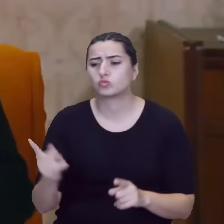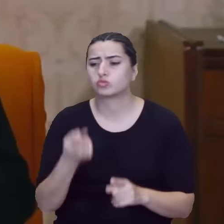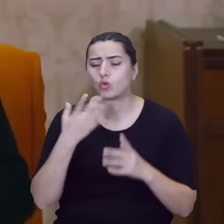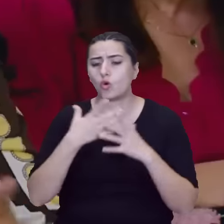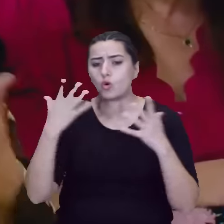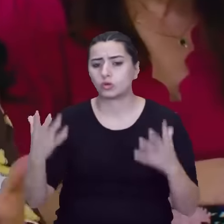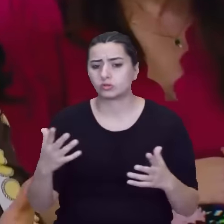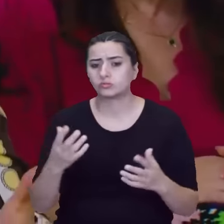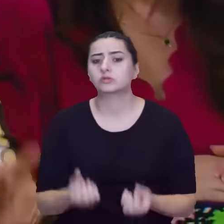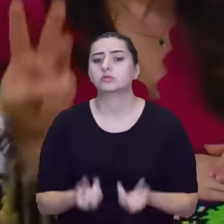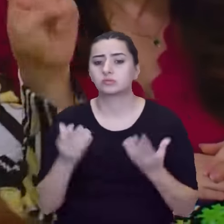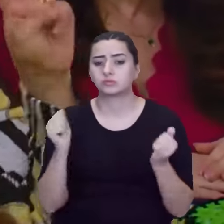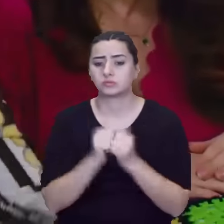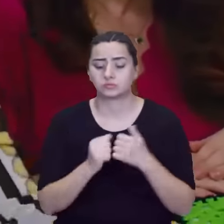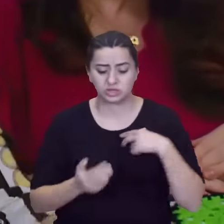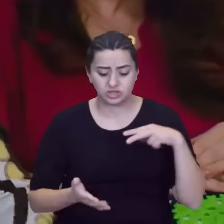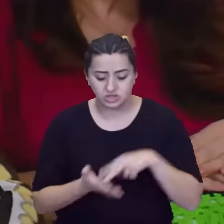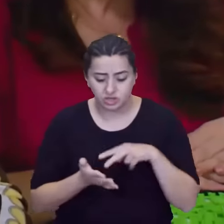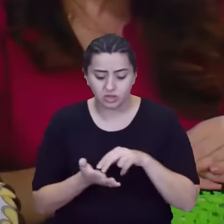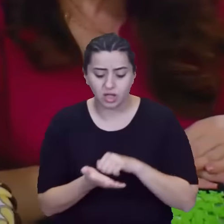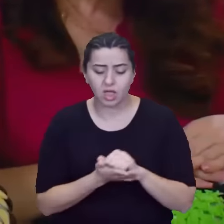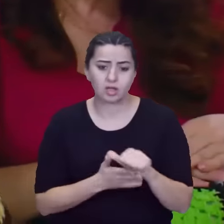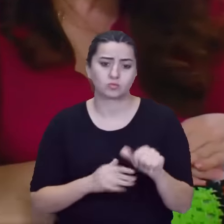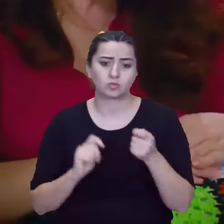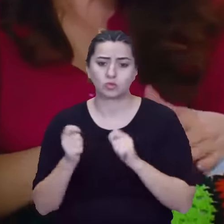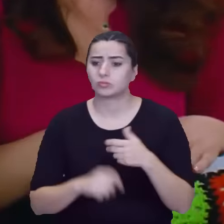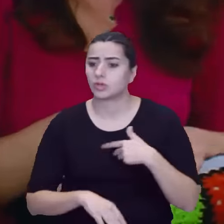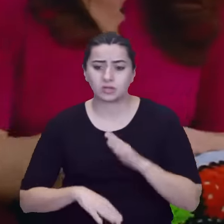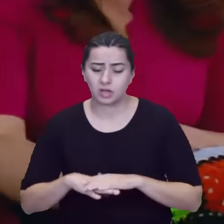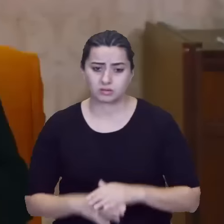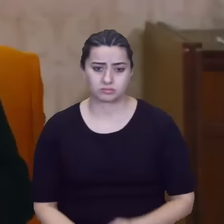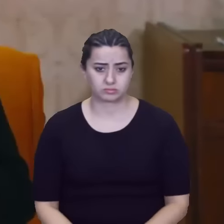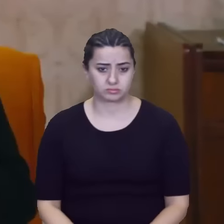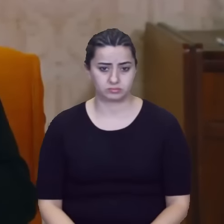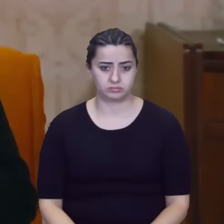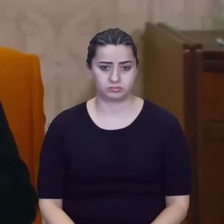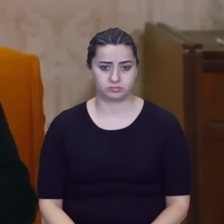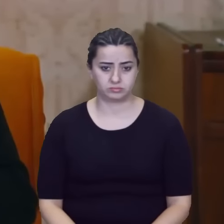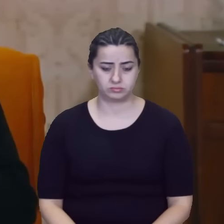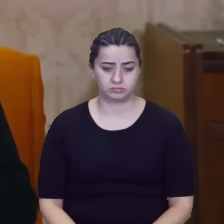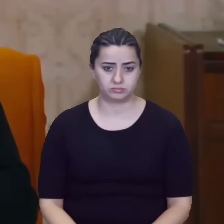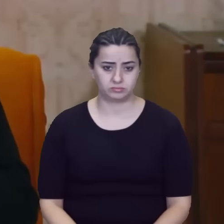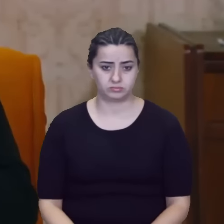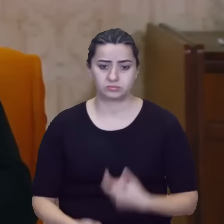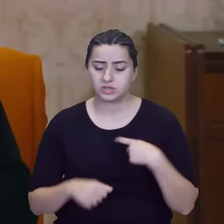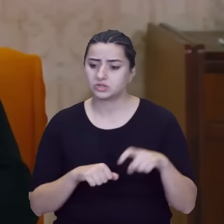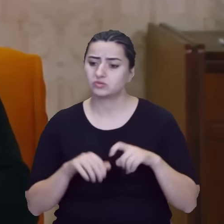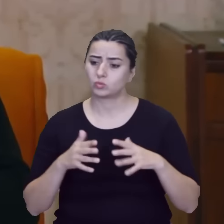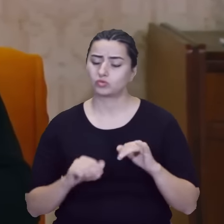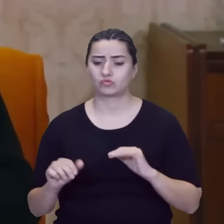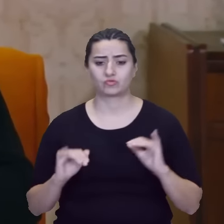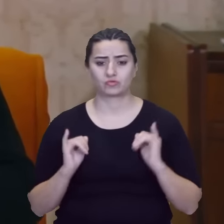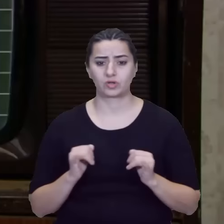böyle. Ya bir de o da yetmiyor. Benim bütün çatallarımı da alıyor ya. Ne yapacağım ben bununla ya? Sinir oldum